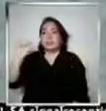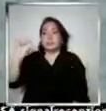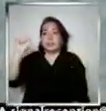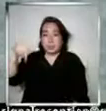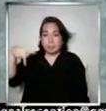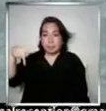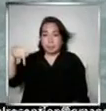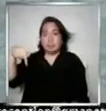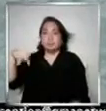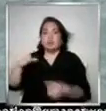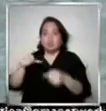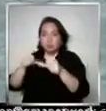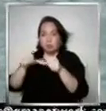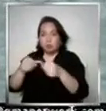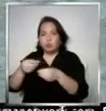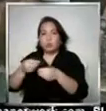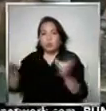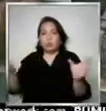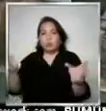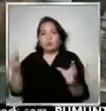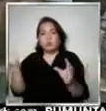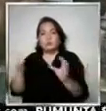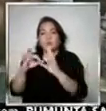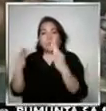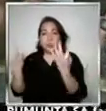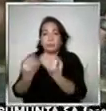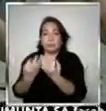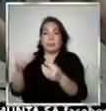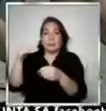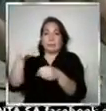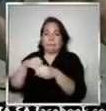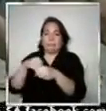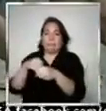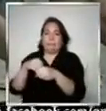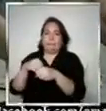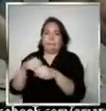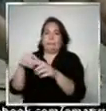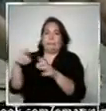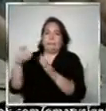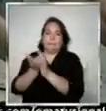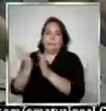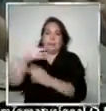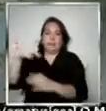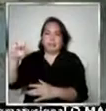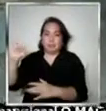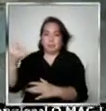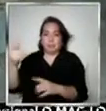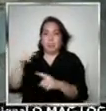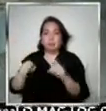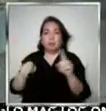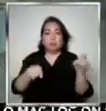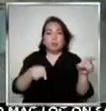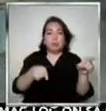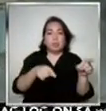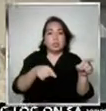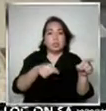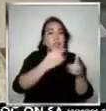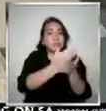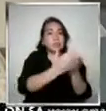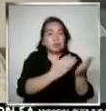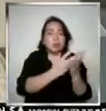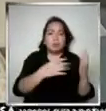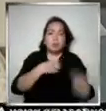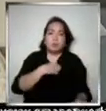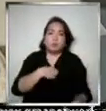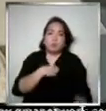sa Pasig. Pero ang mga mangangalakal at barker na ito na may problema, pakiramdam nila napabayaan daw sila ng gobyerno lalo't wala silang